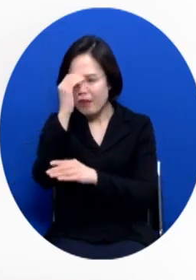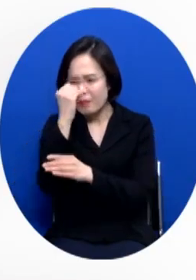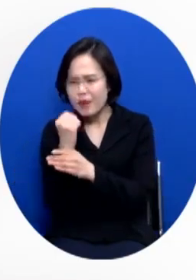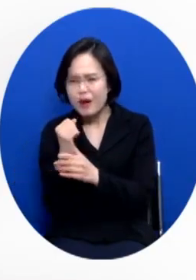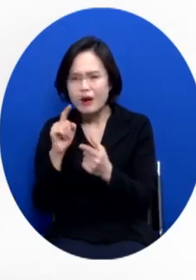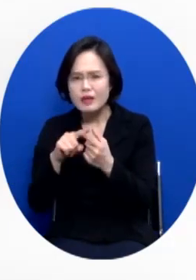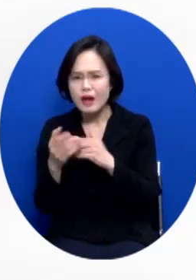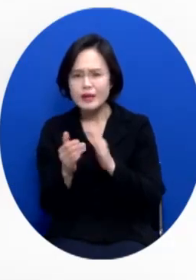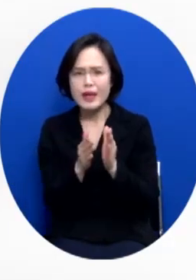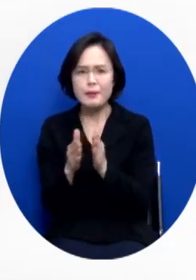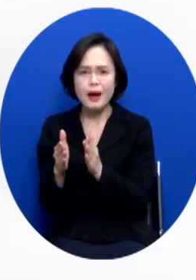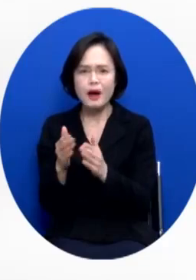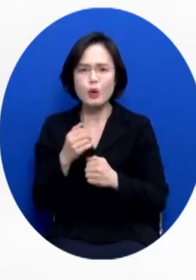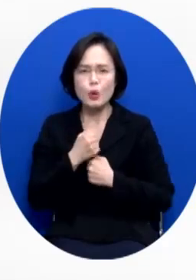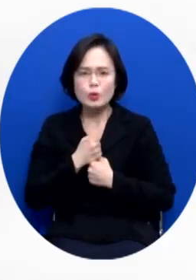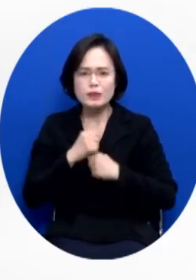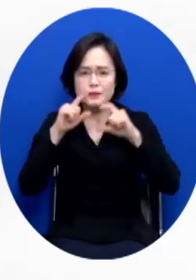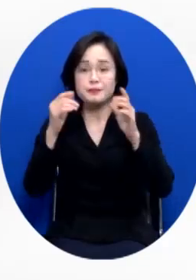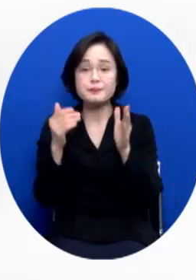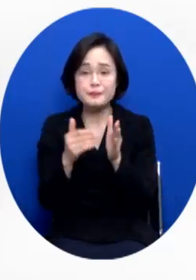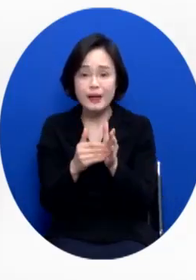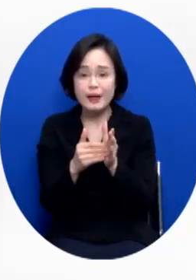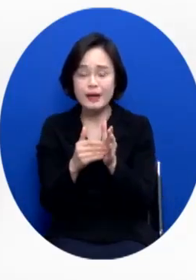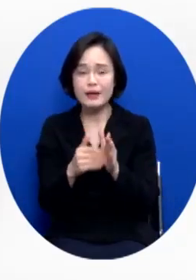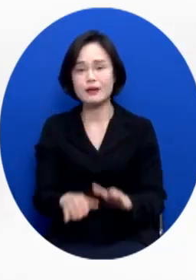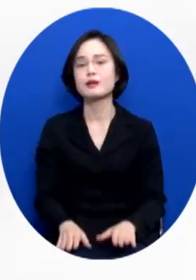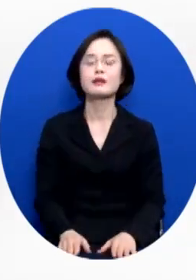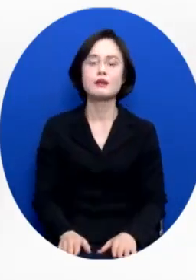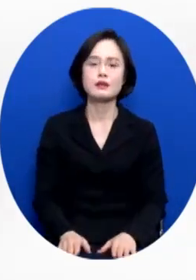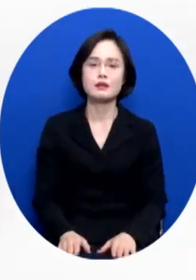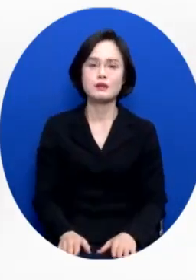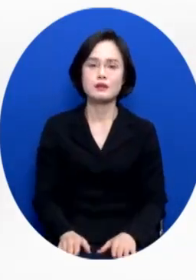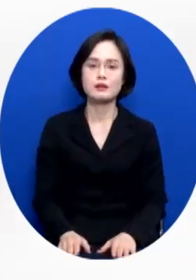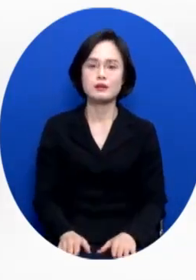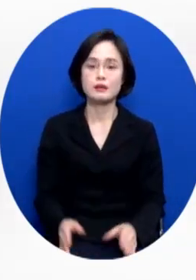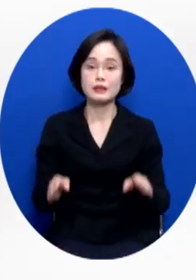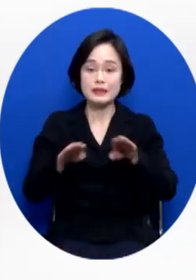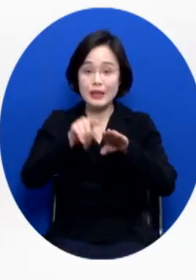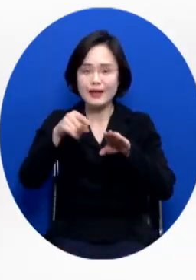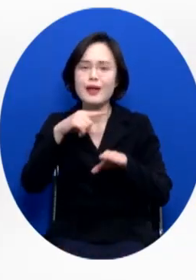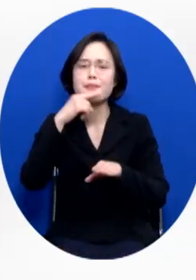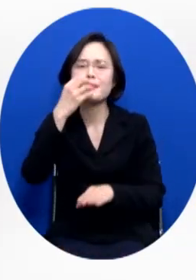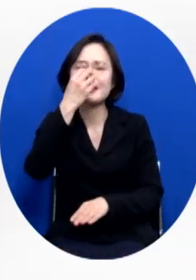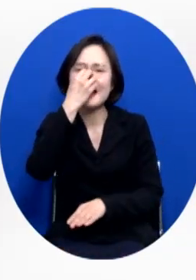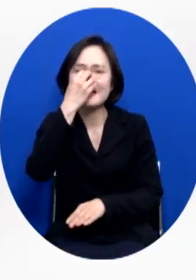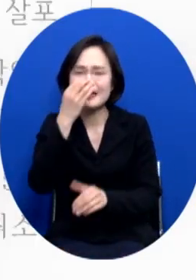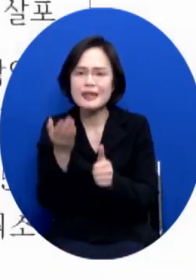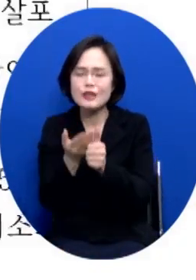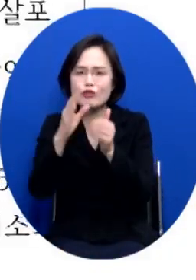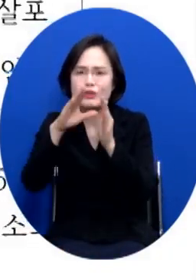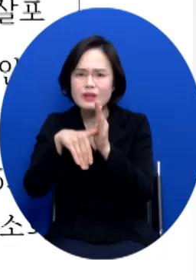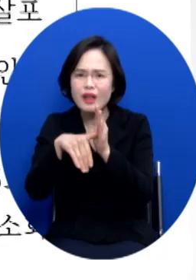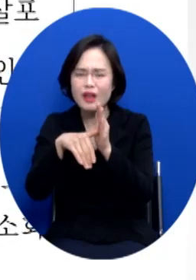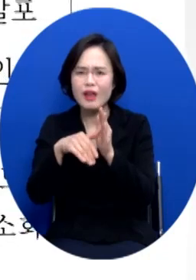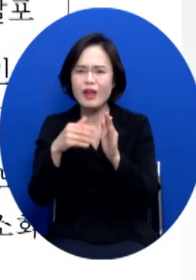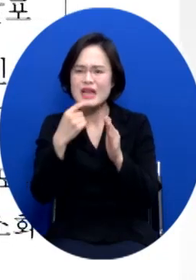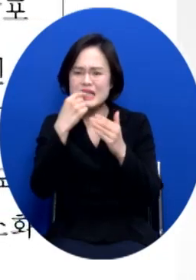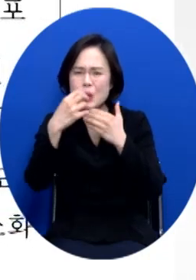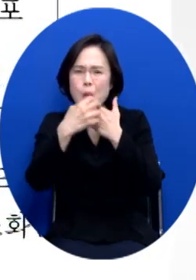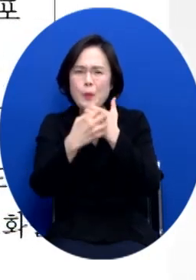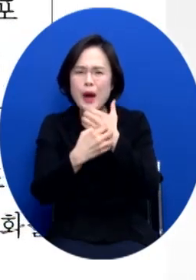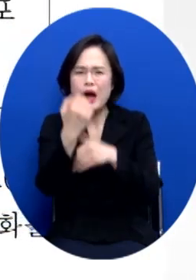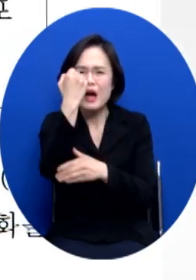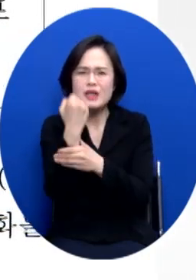당부했습니다 농진청 시설 채소 현장 기술 지원단은 시설 재배 딸기에 잿빛 곰팡이 병과 꽃 곰팡이병